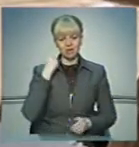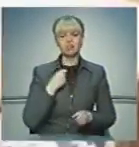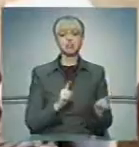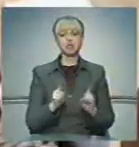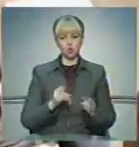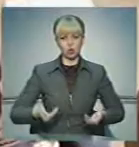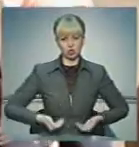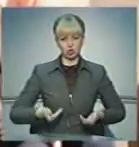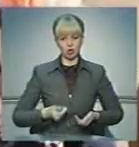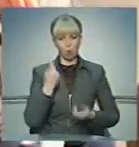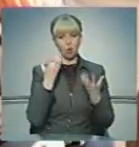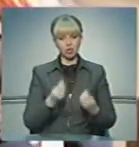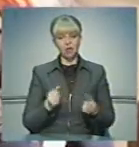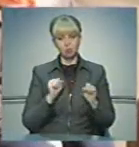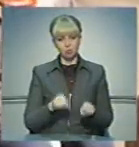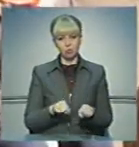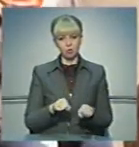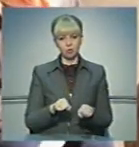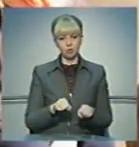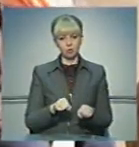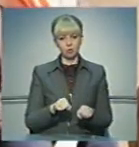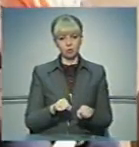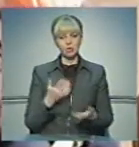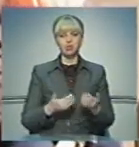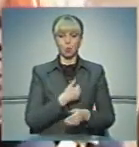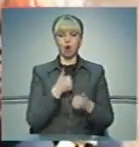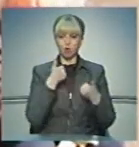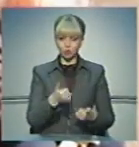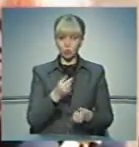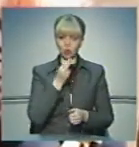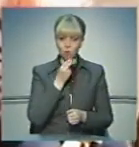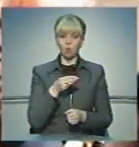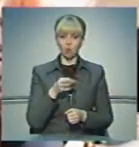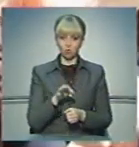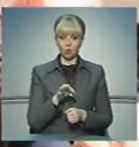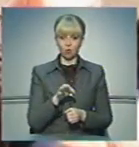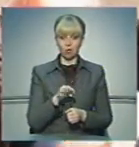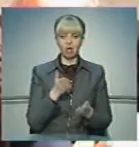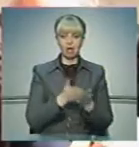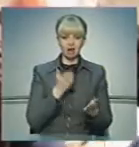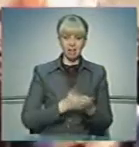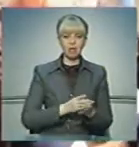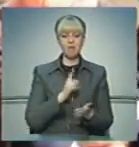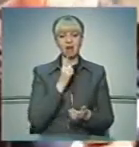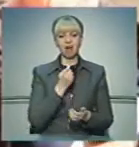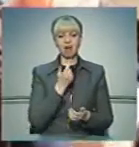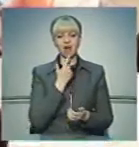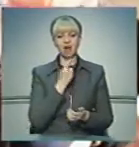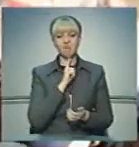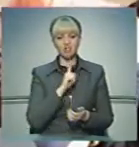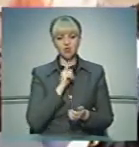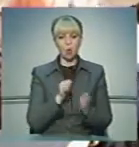жити? На день можна пойти, якщо хочеш хорошо кушати, то так, хліб, фасольки,